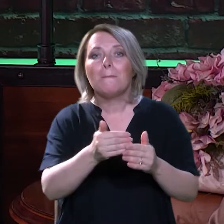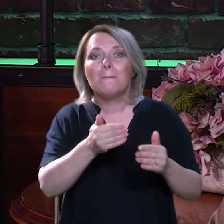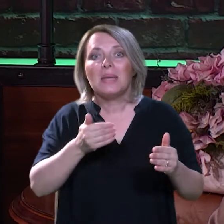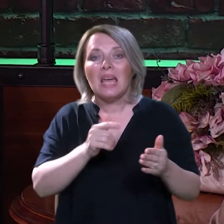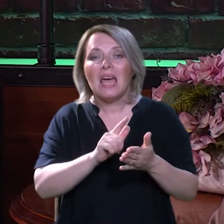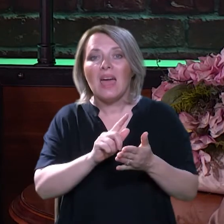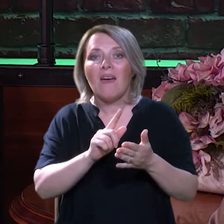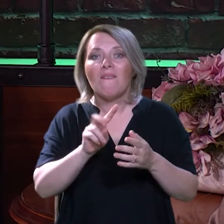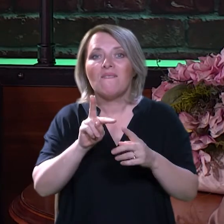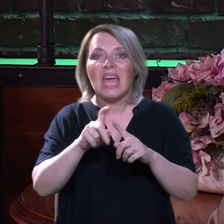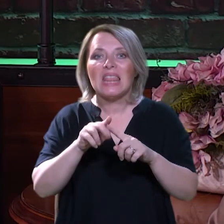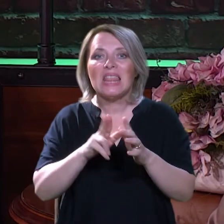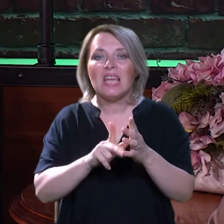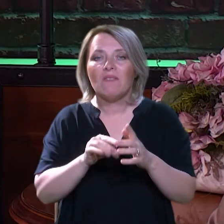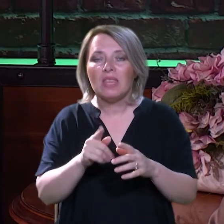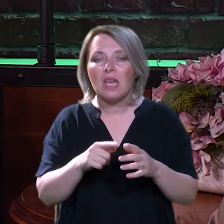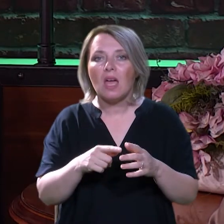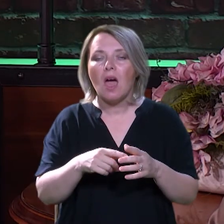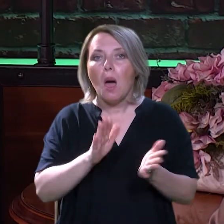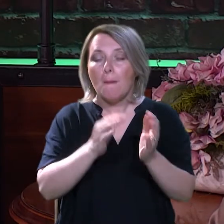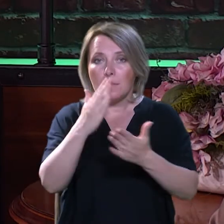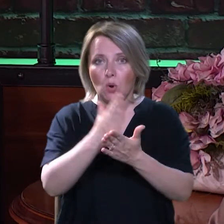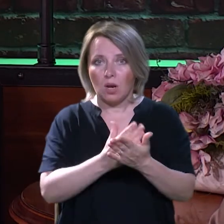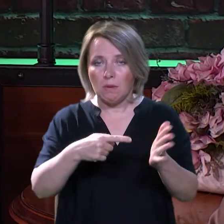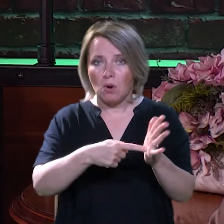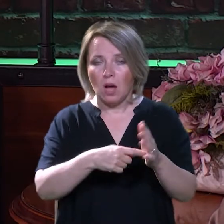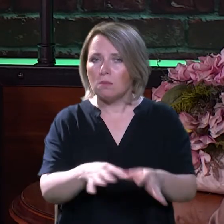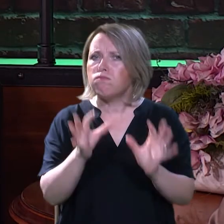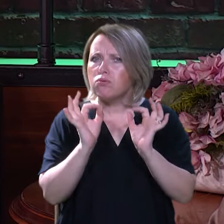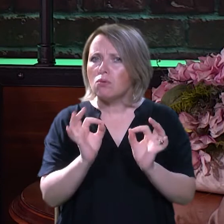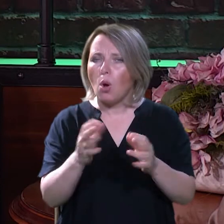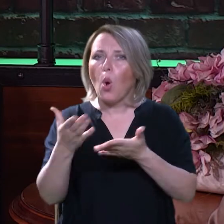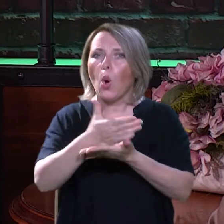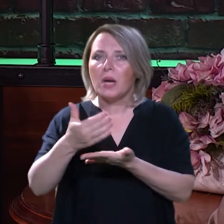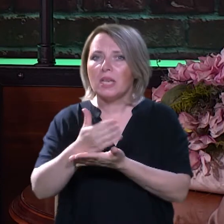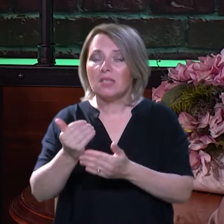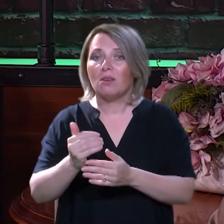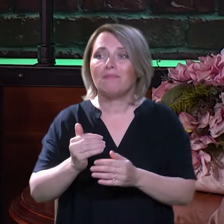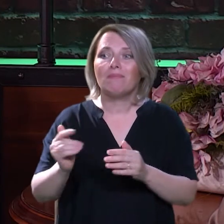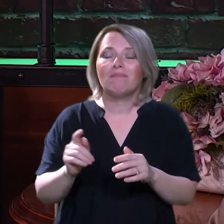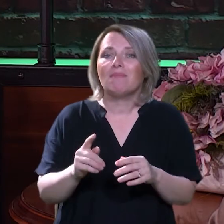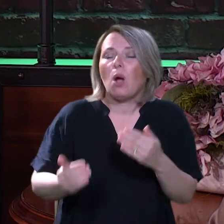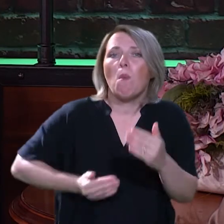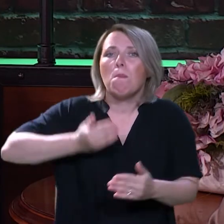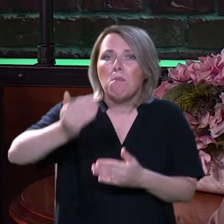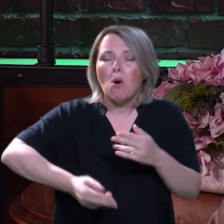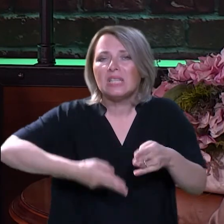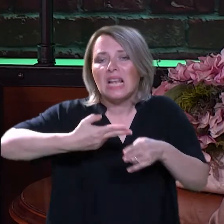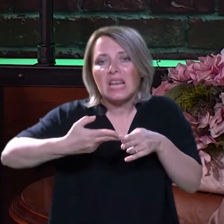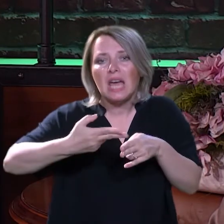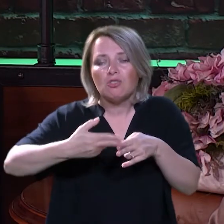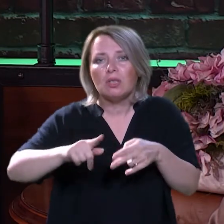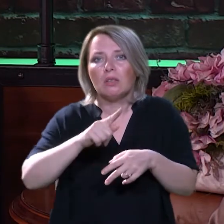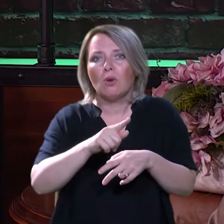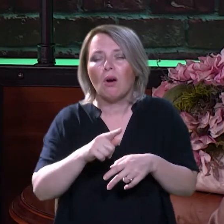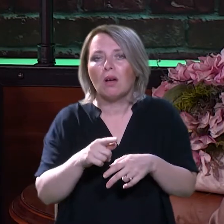jeftiniji za državu, primjerice ili za nekakve tako gradske strukture, od kasnije liječenja tog pojedinca, plaćanja